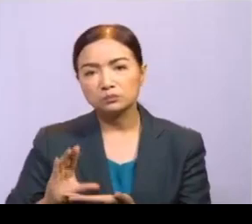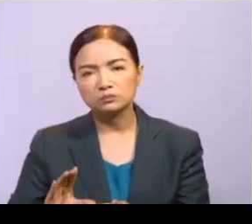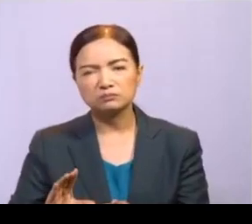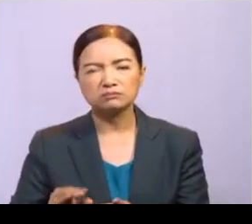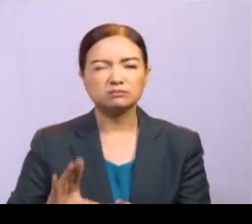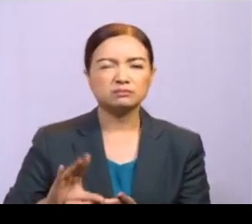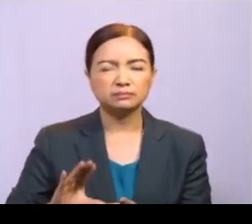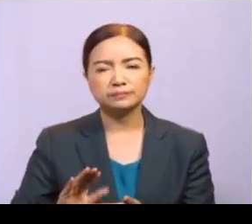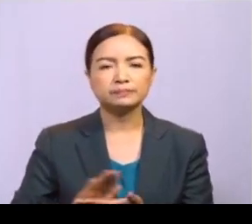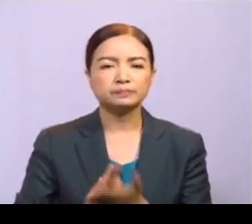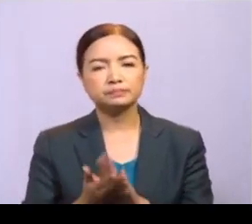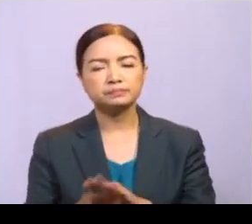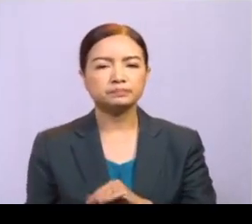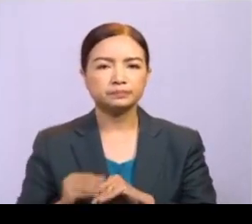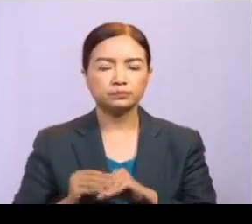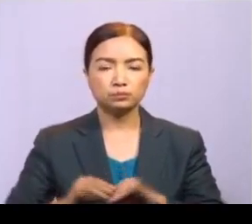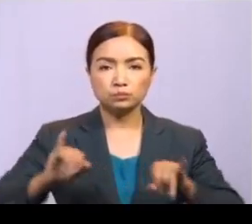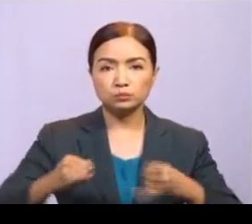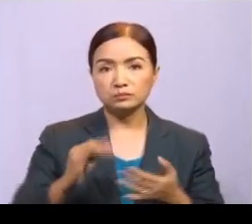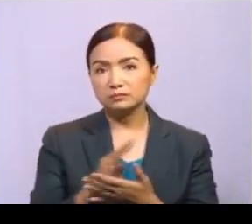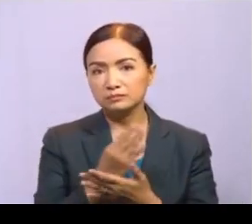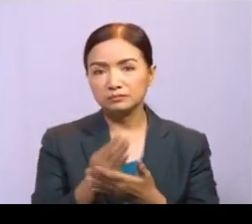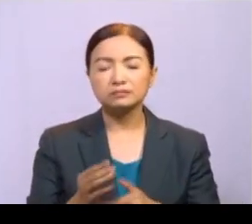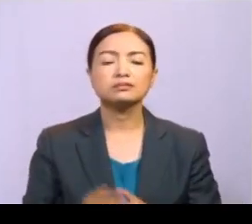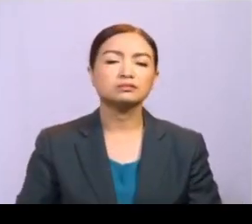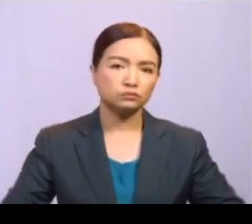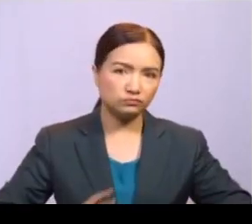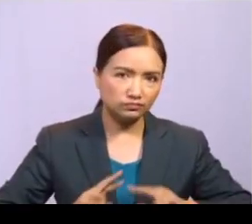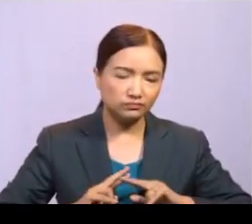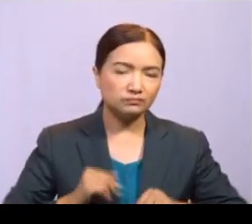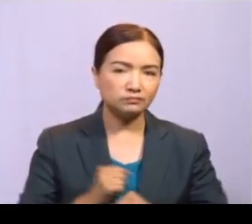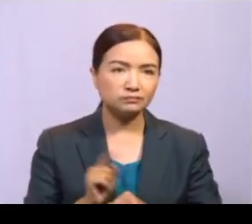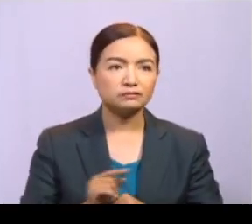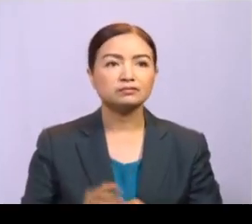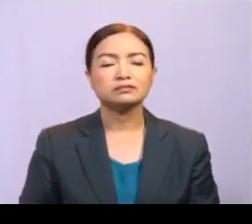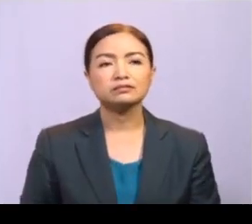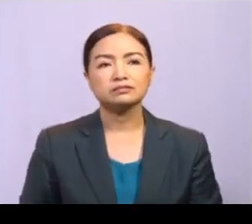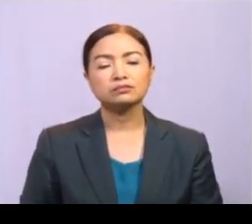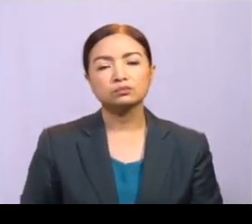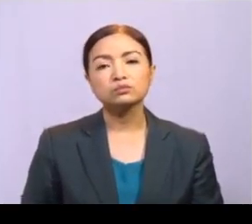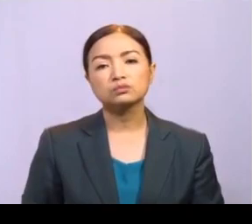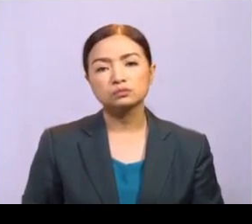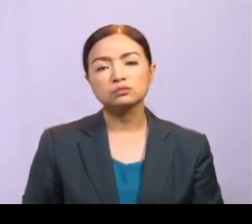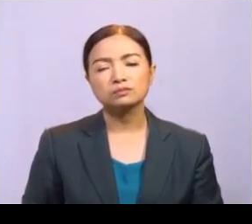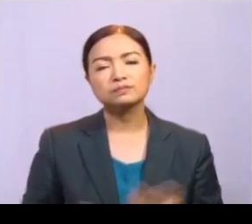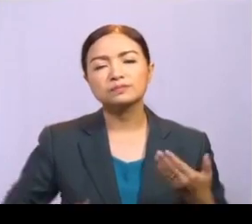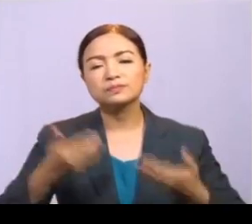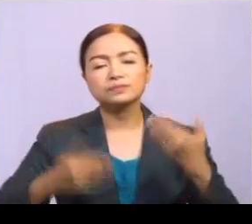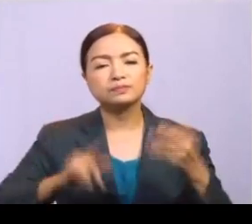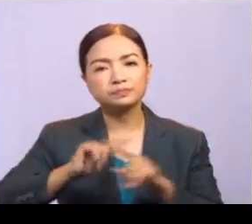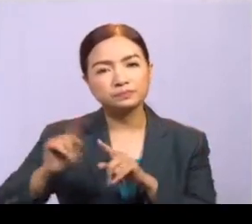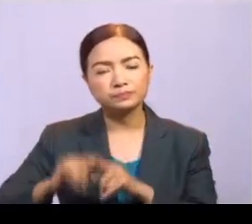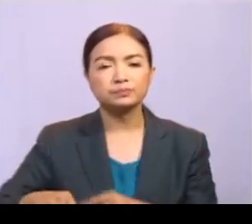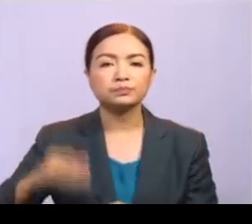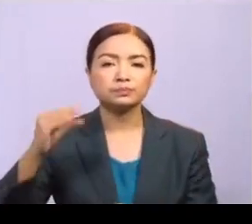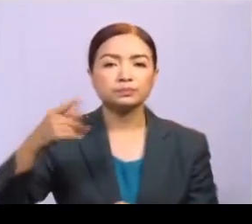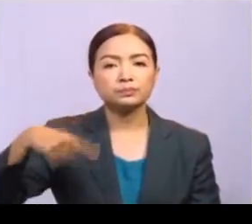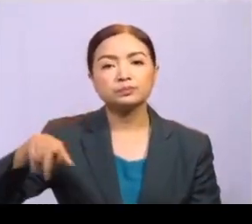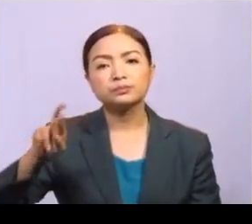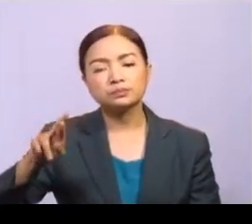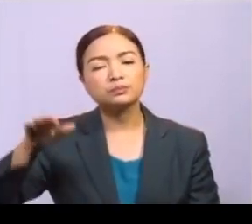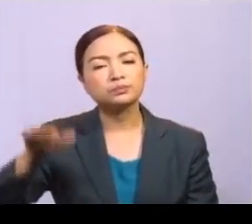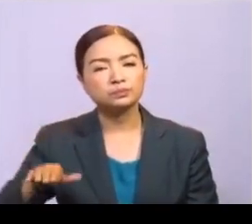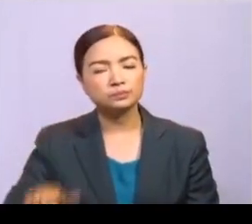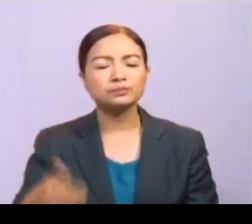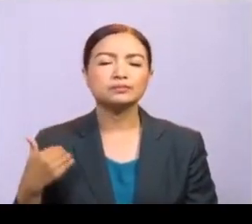ตัวสูงขึ้นผู้ประกอบการบางรายก็เลยต้องปรับตัวเองนะคะรายการลบส่วนลดโปรโมชั่นกิจกรรมต่างๆลดความถี่